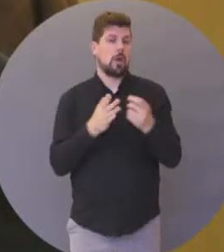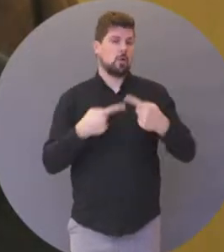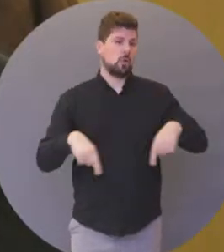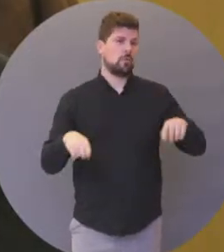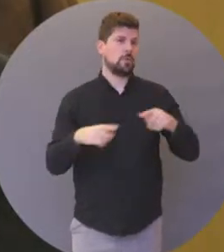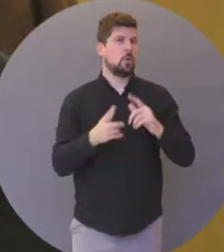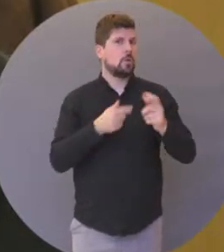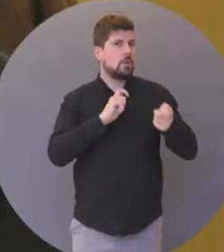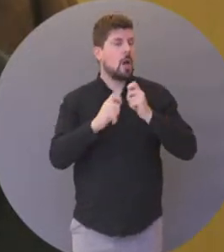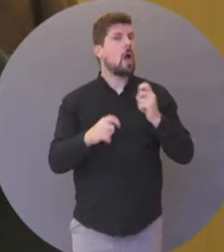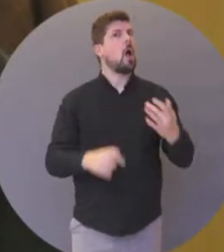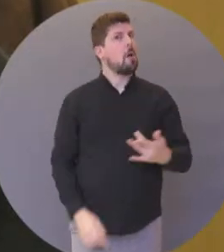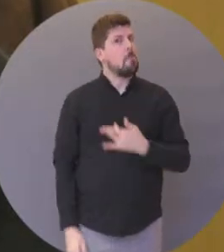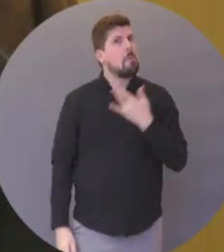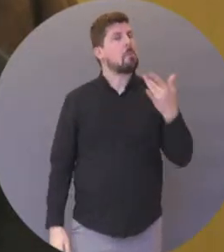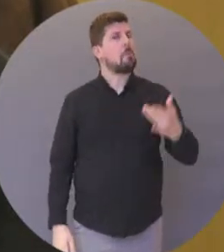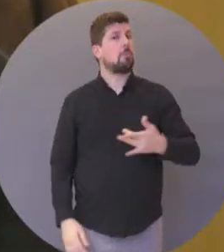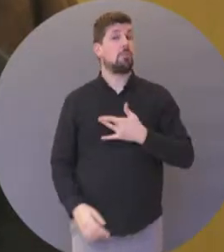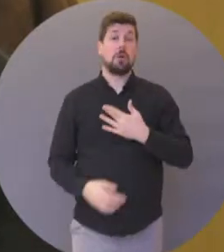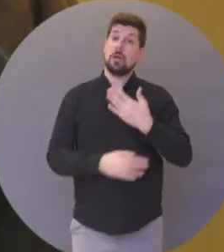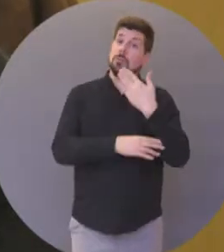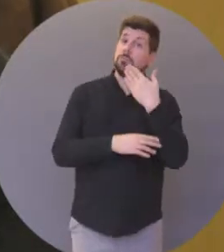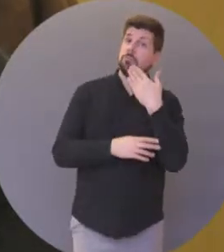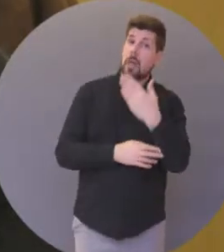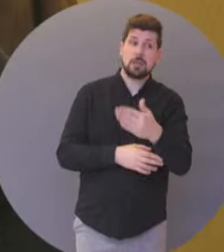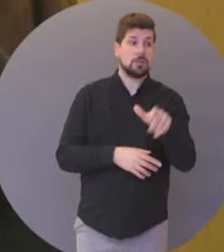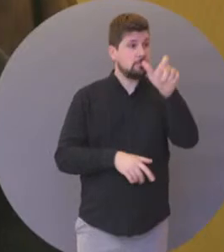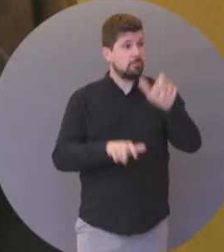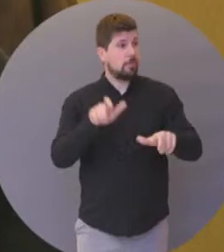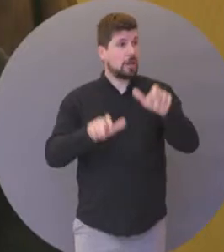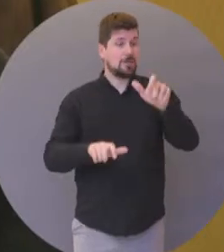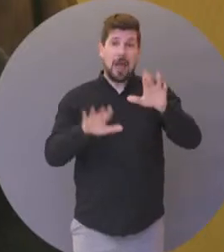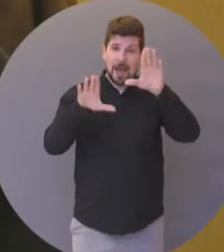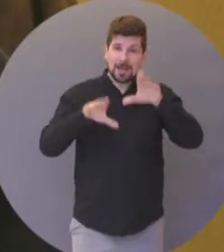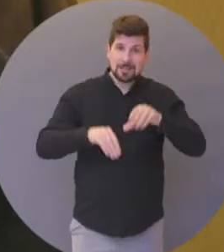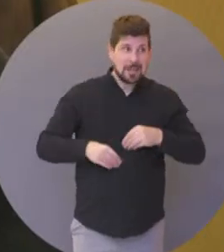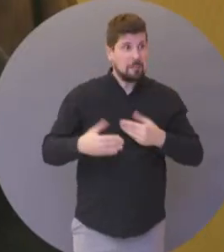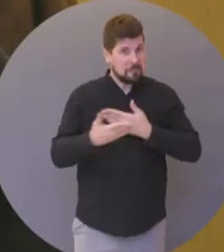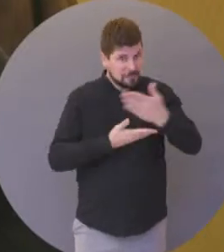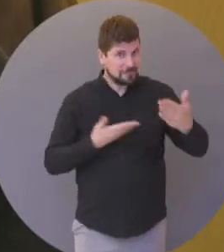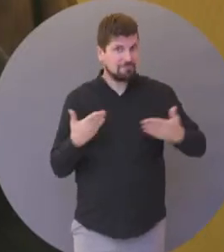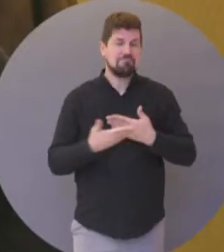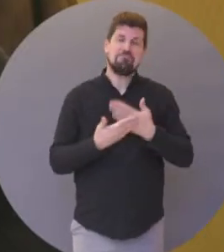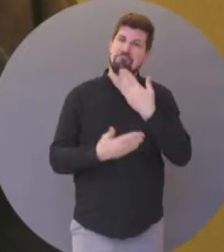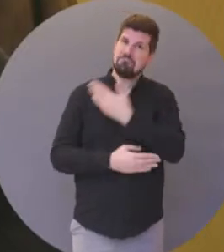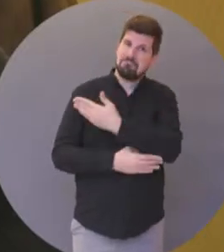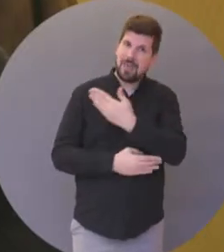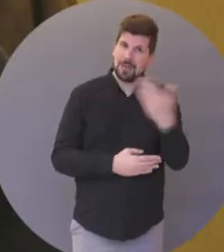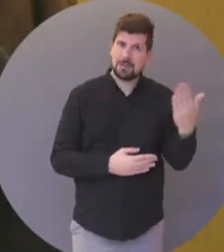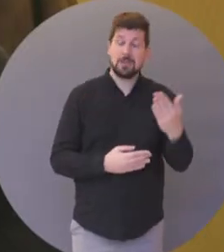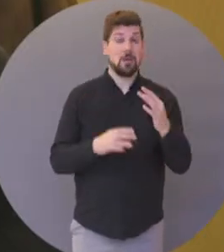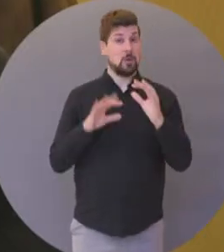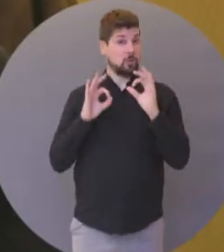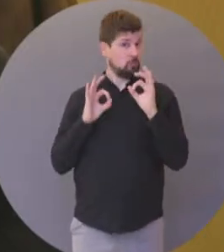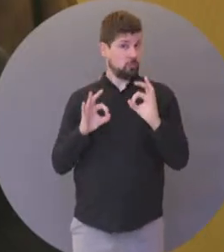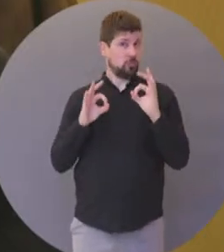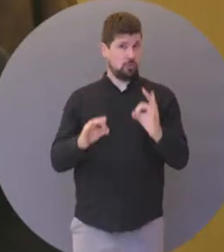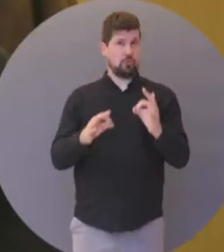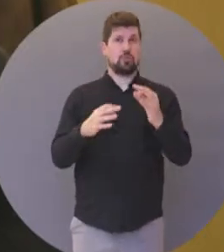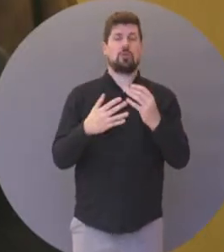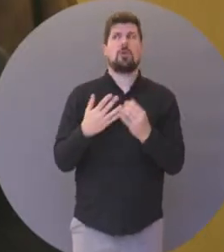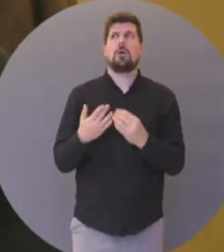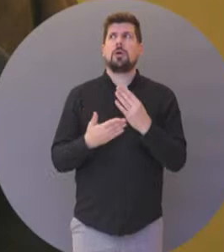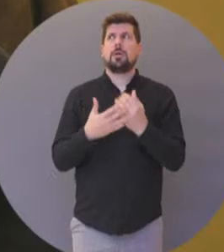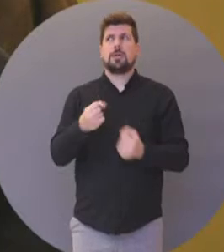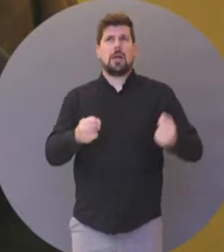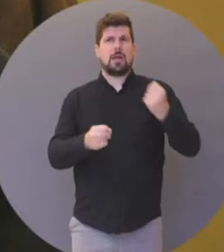intéressant et je remercie tous ceux qui ont bien voulu que ce débat ait lieu d'ailleurs et les projets de création de deux parcs